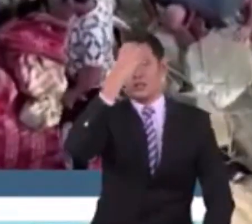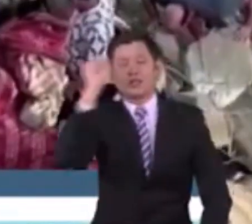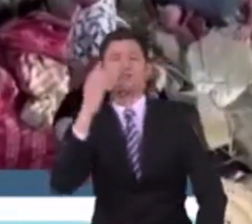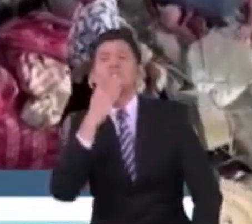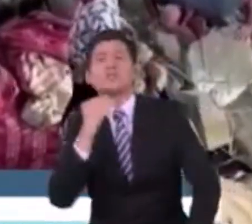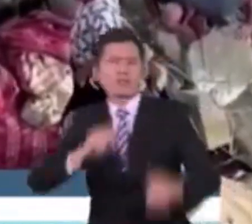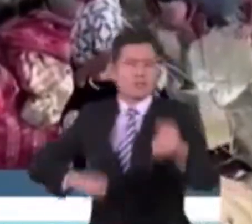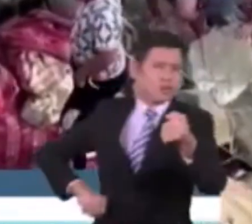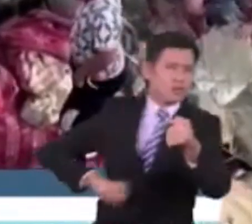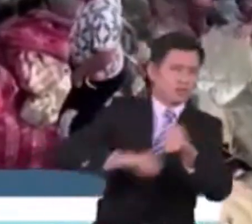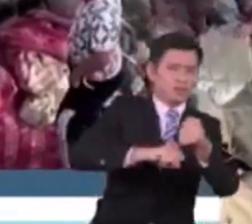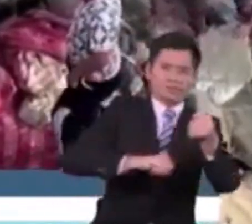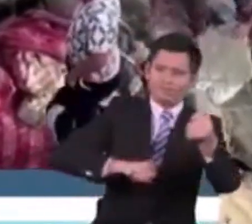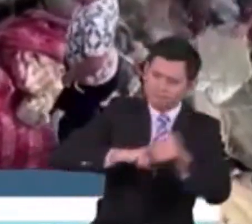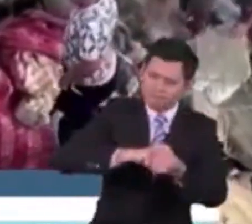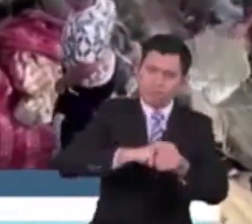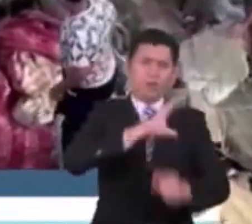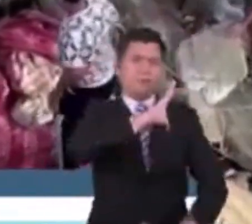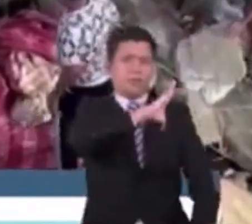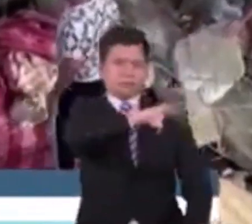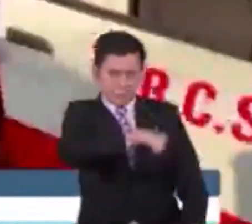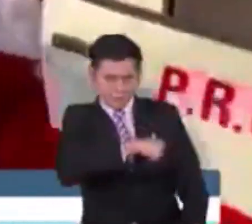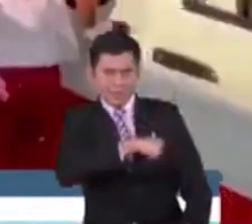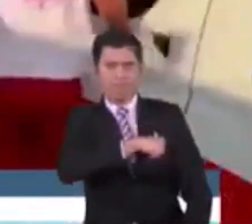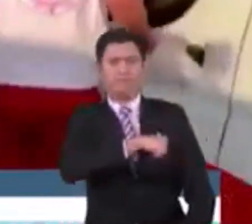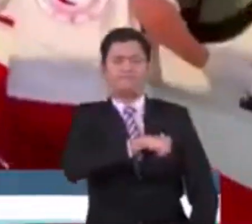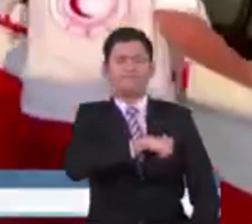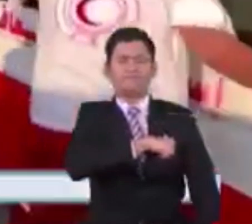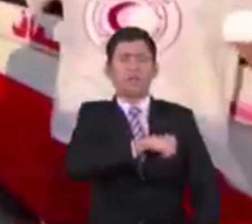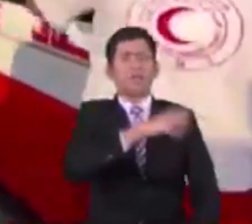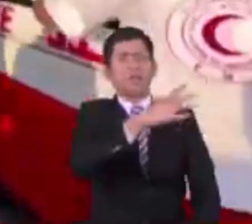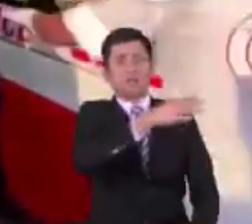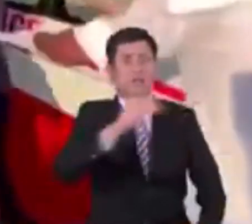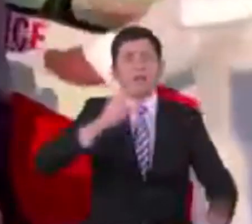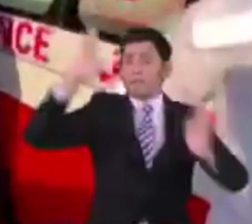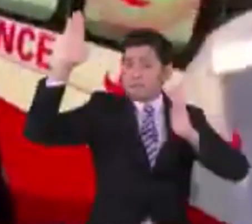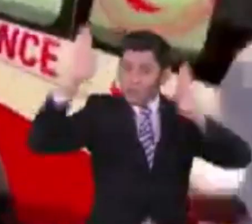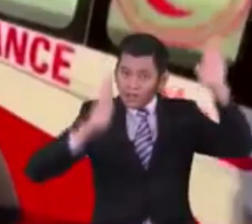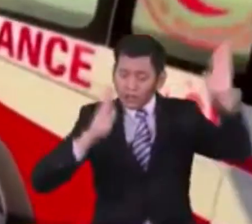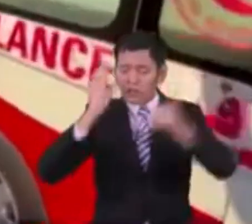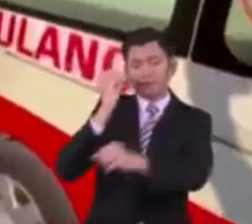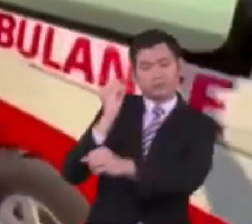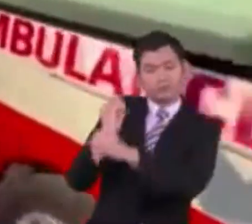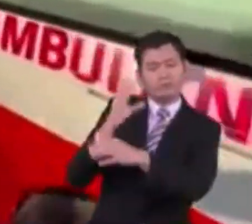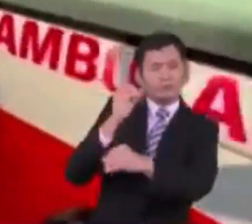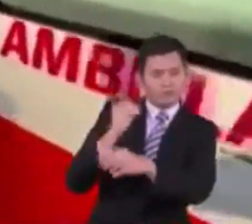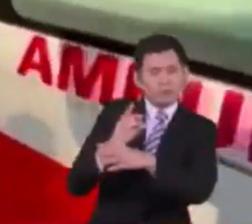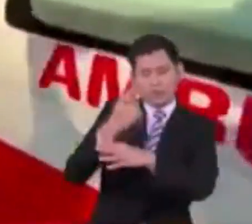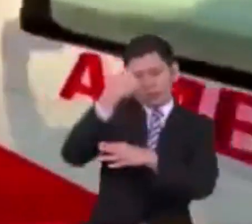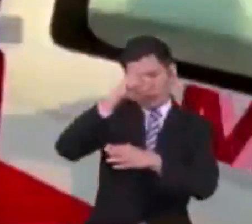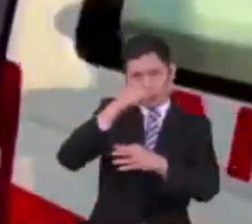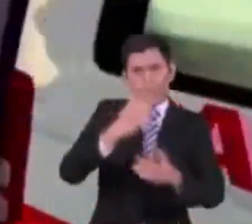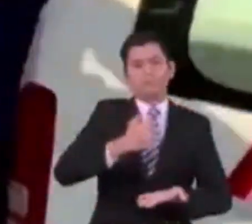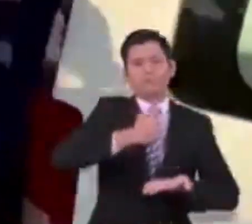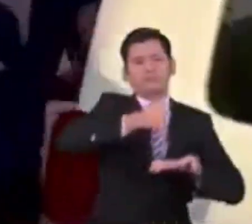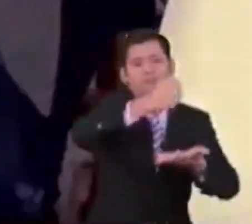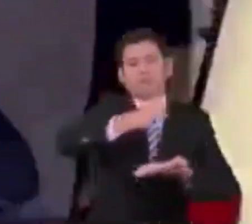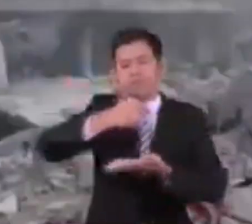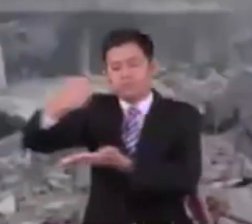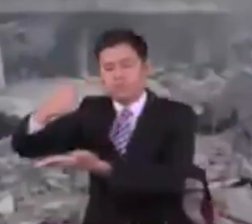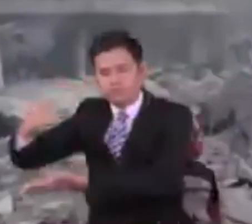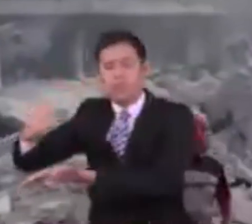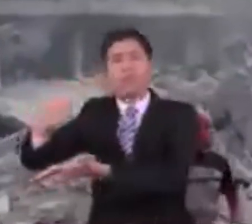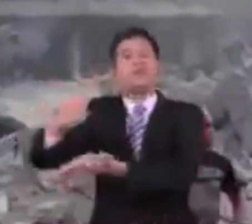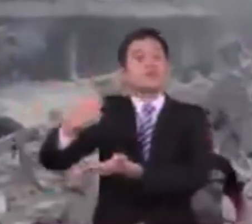sokongan tidak berbelah bagi kepada rakyat Palestin Malaysia juga komited untuk menyampaikan bantuan ke mananusiaan